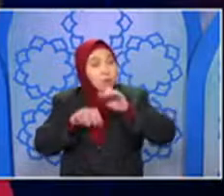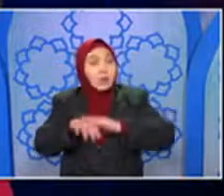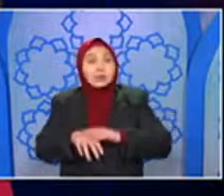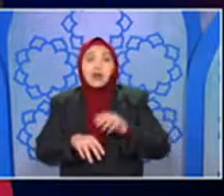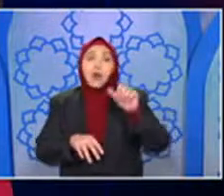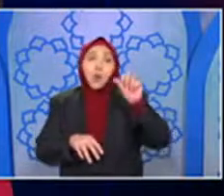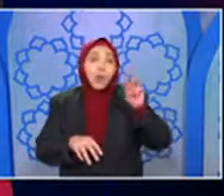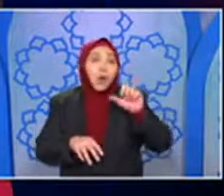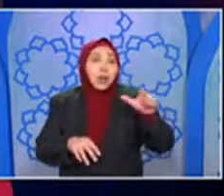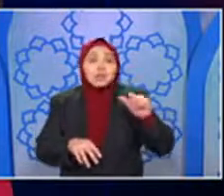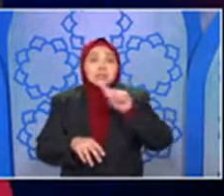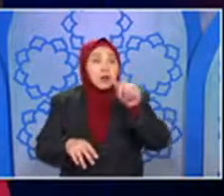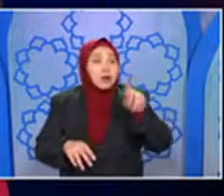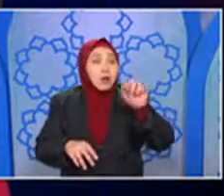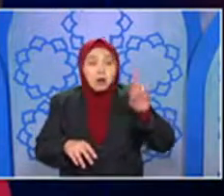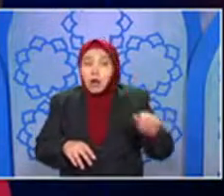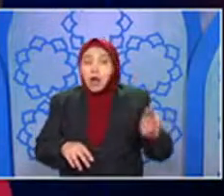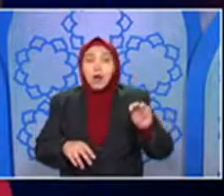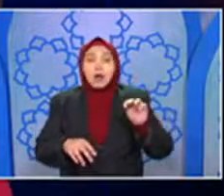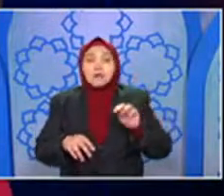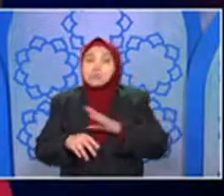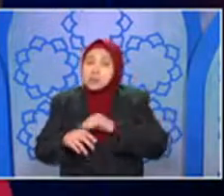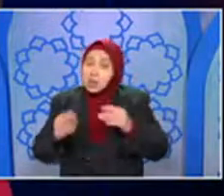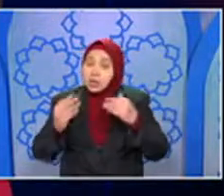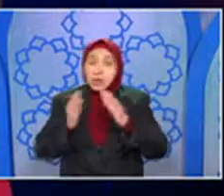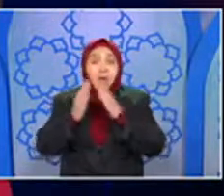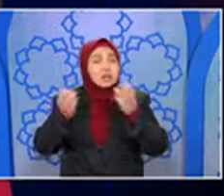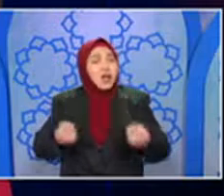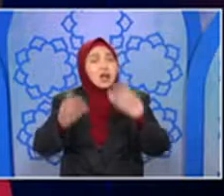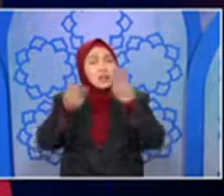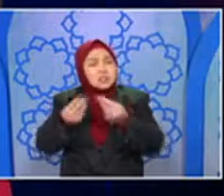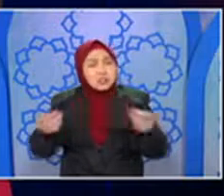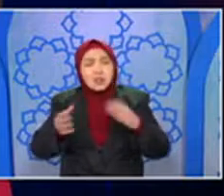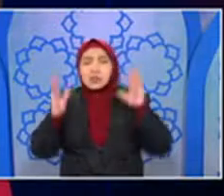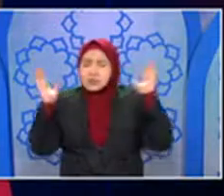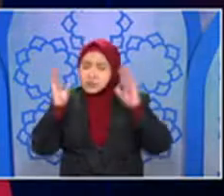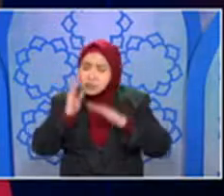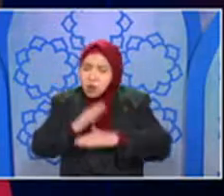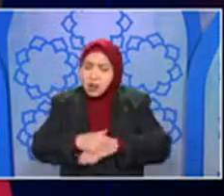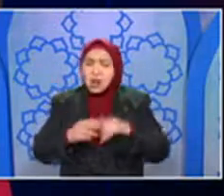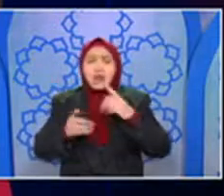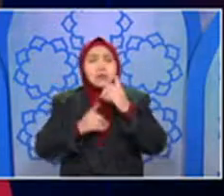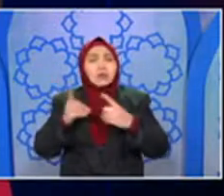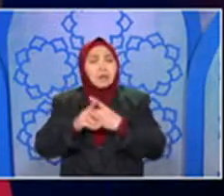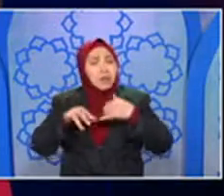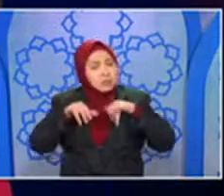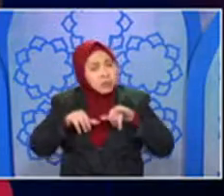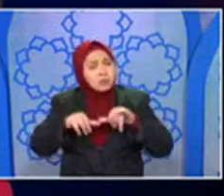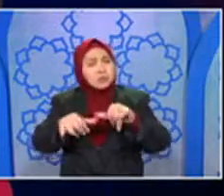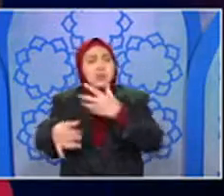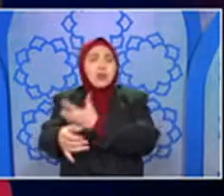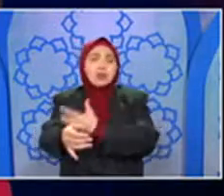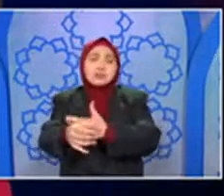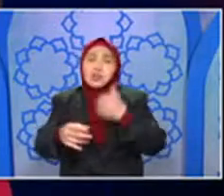وَذَكَرَسْ مَرَبِّهِ فَصَلَّ. Banyakkan berzikir dan solatlah, kerana ini akan meneruskan legasi